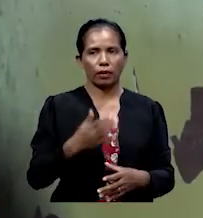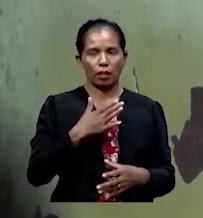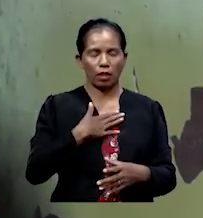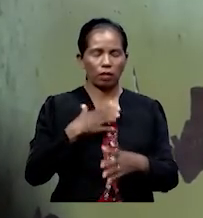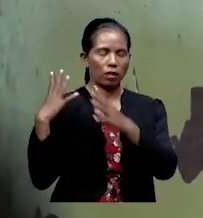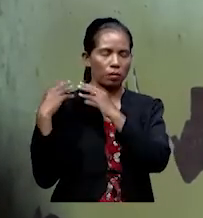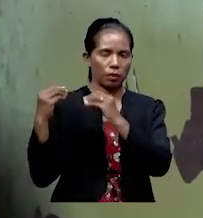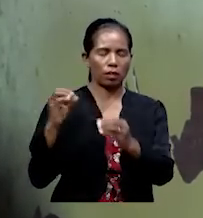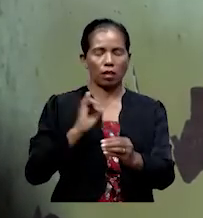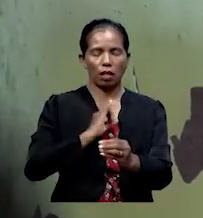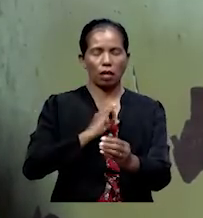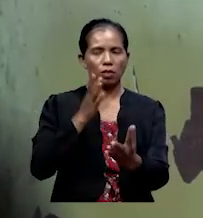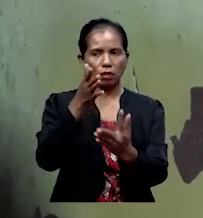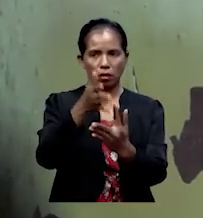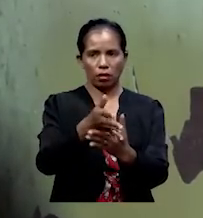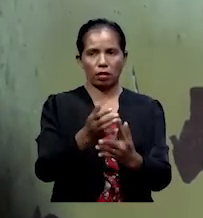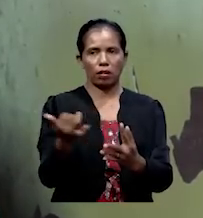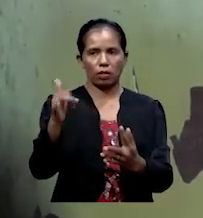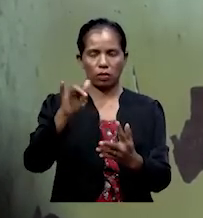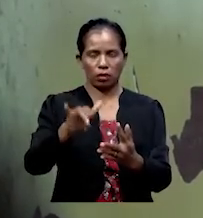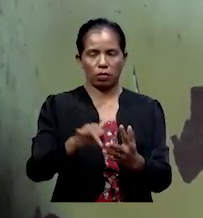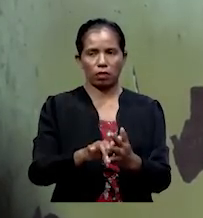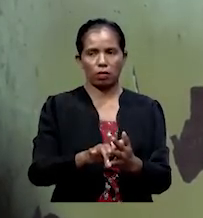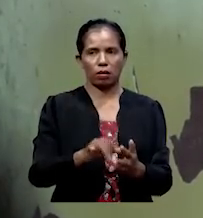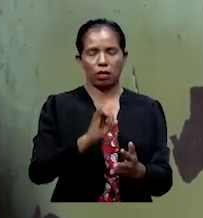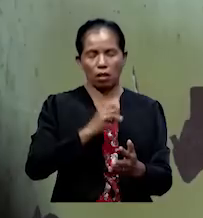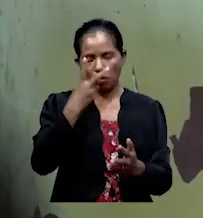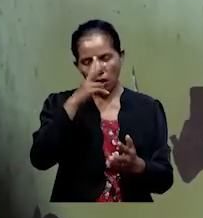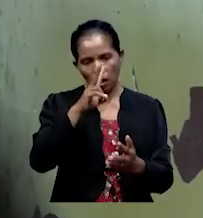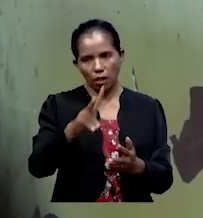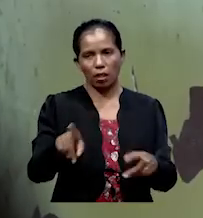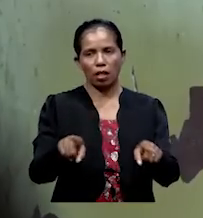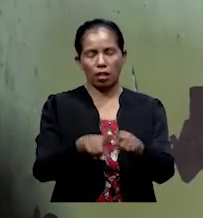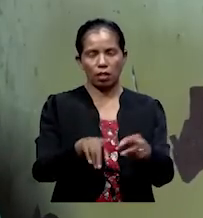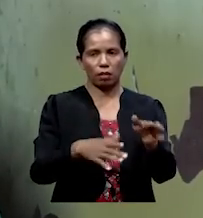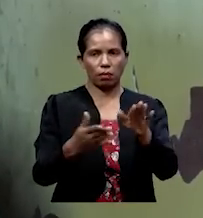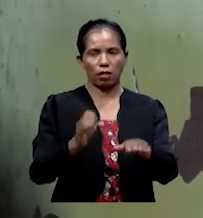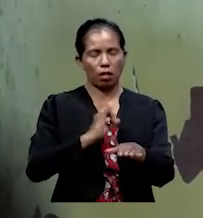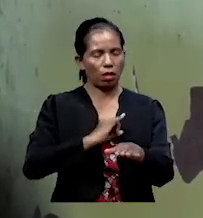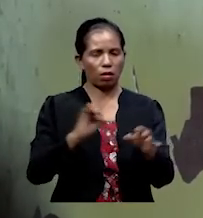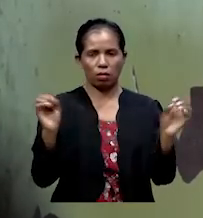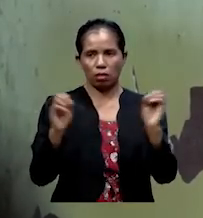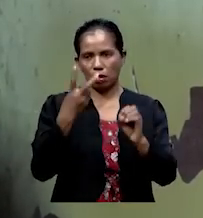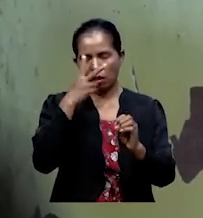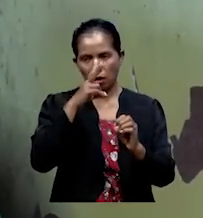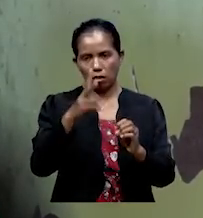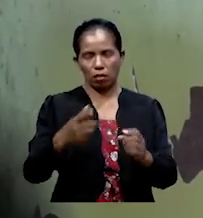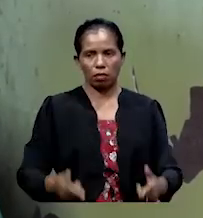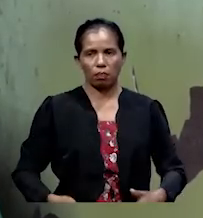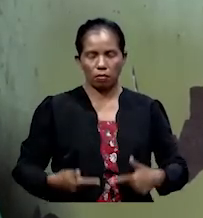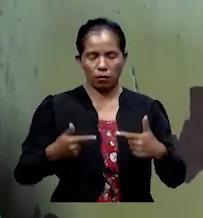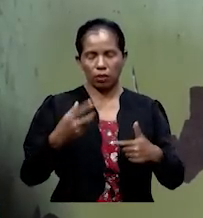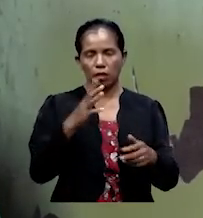experiencia ida utama fofone an sene sir nia kanan sama atento haware sir nia ruan sa permatur hau nungka be hari durante aun imur sa nungka